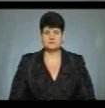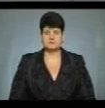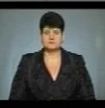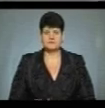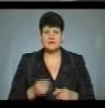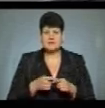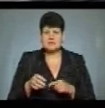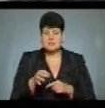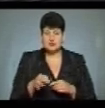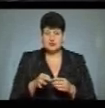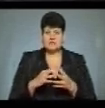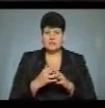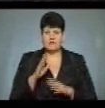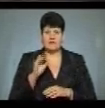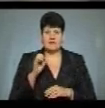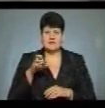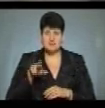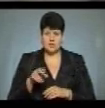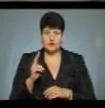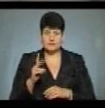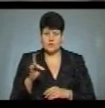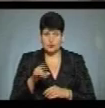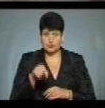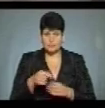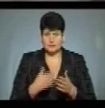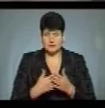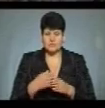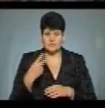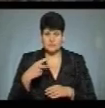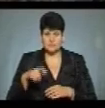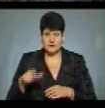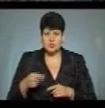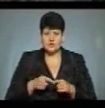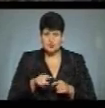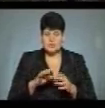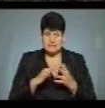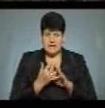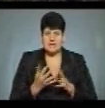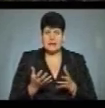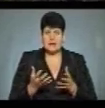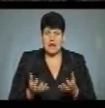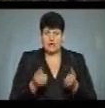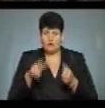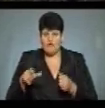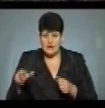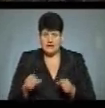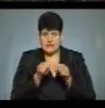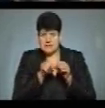Це ставок у селі Вівся Козівського району. Тут близько 20 жителів цього села та рятувальники спускають став.